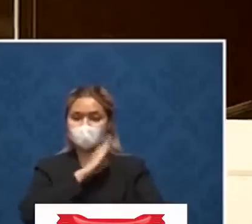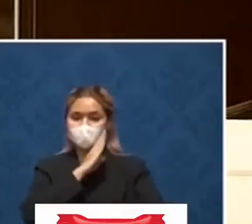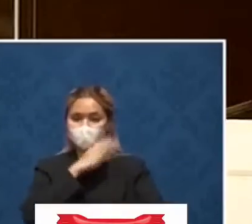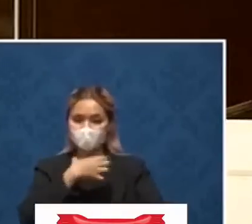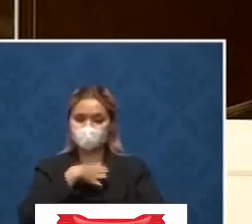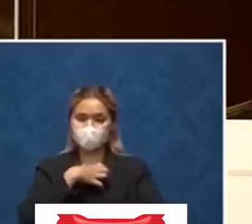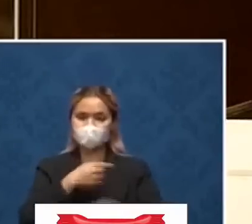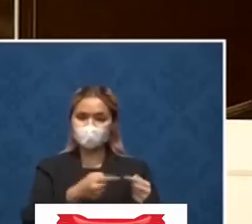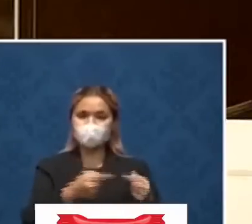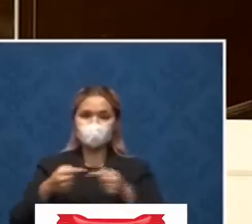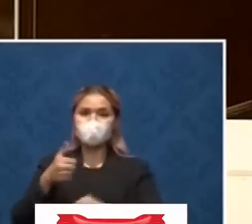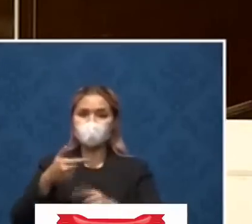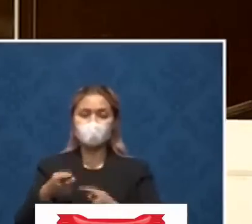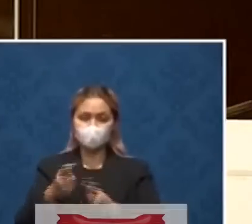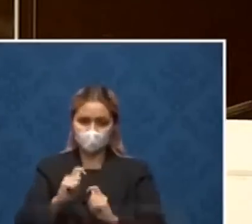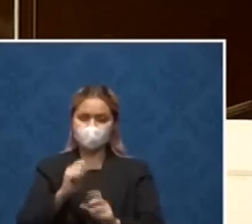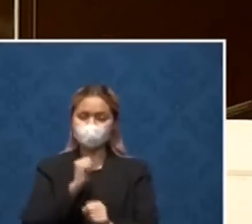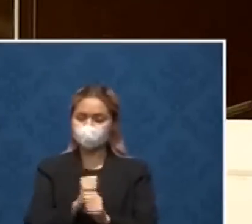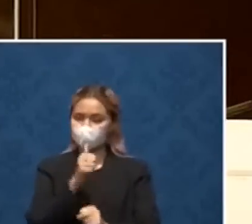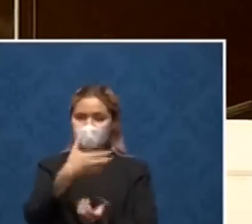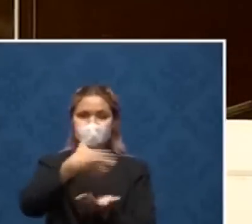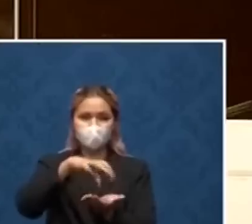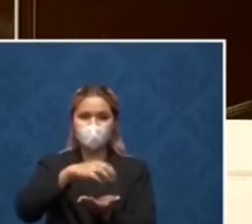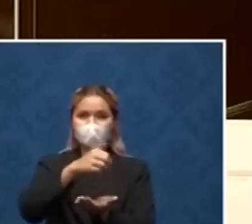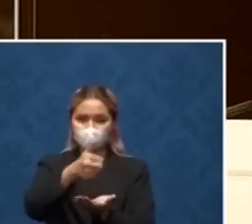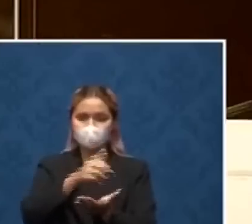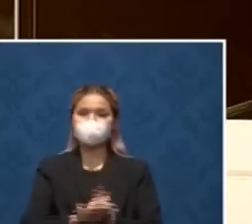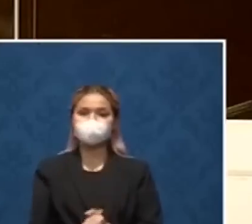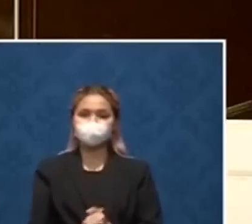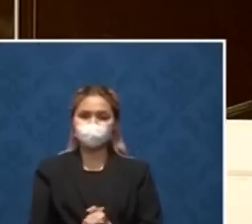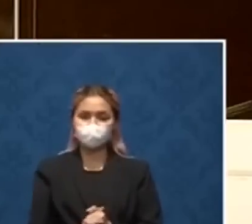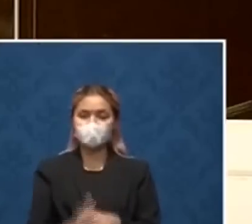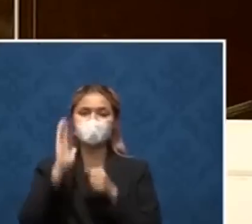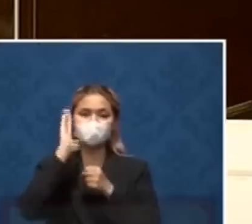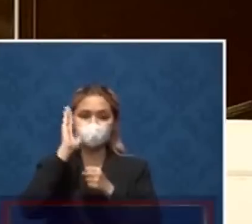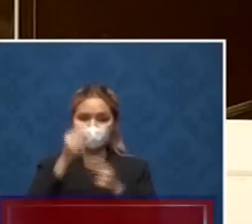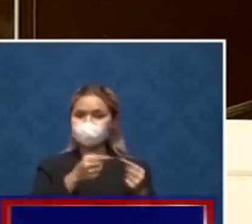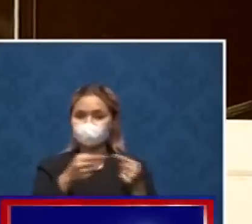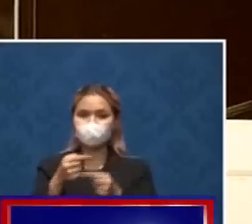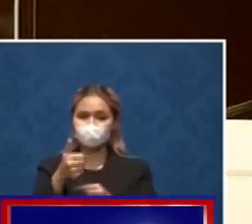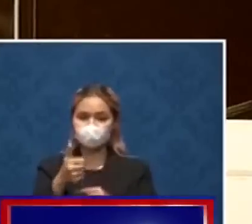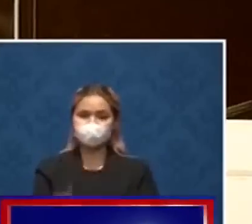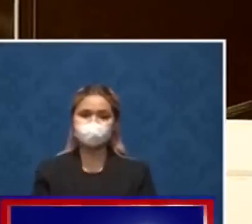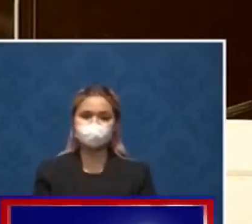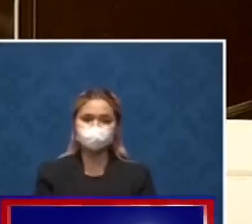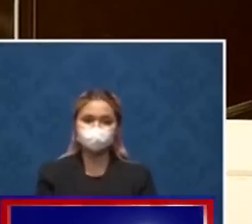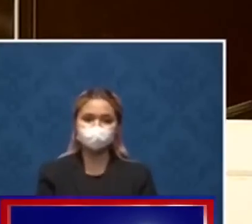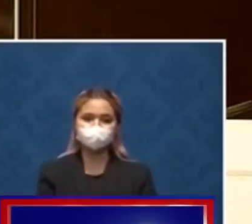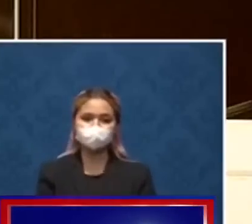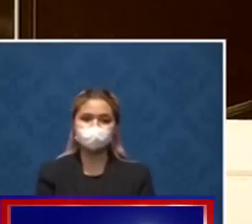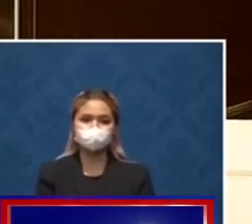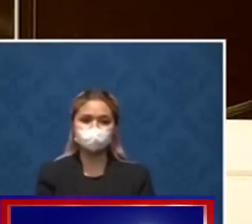มตินั้นเอาเป็นเอาตายชนะคาคานกันแต่ว่า152เนี่ยเป็นการด่าฟรีนะฮะไม่มีการลงม